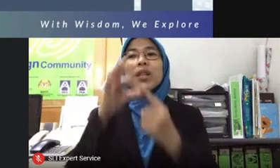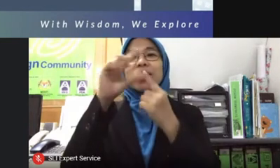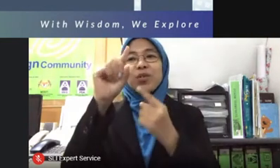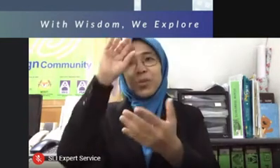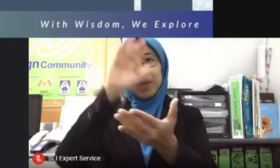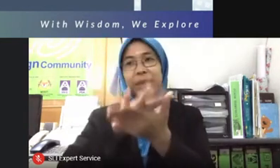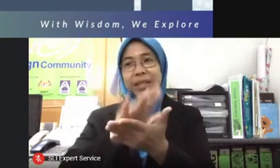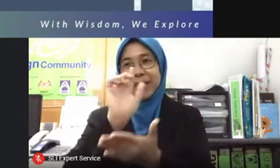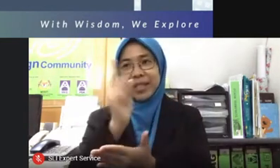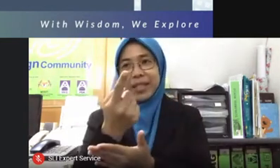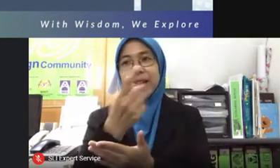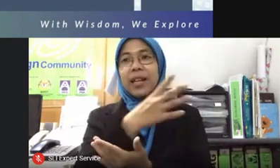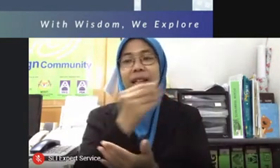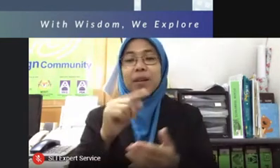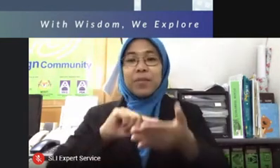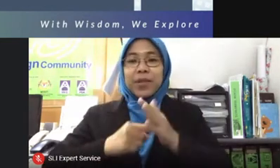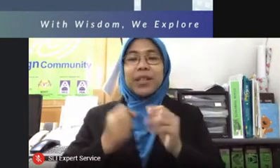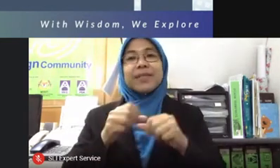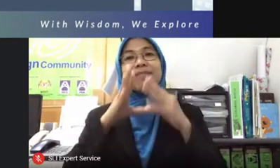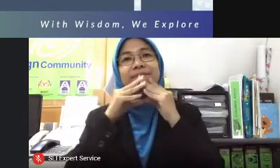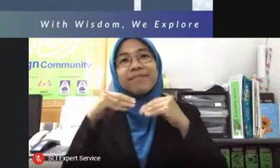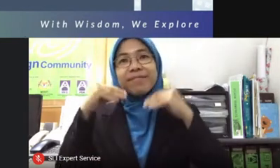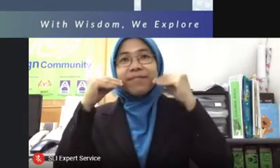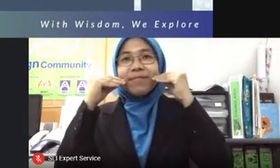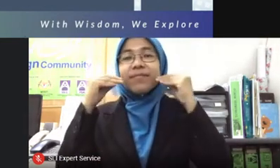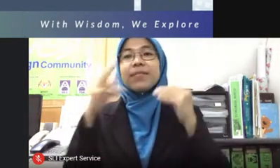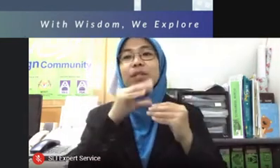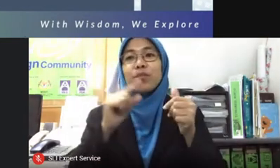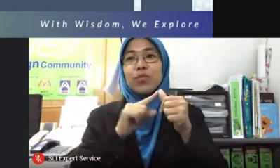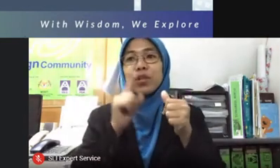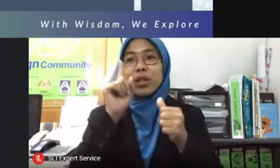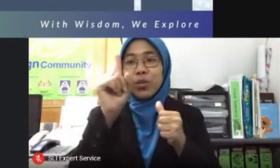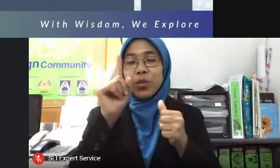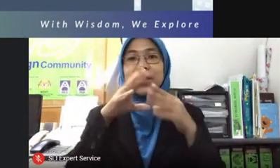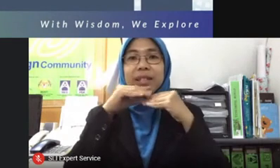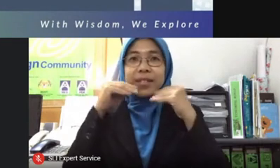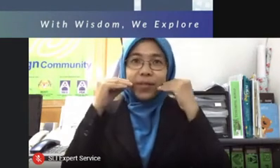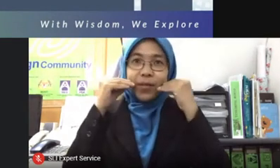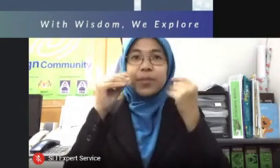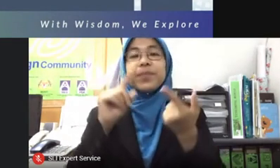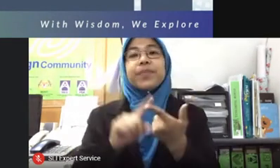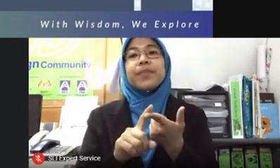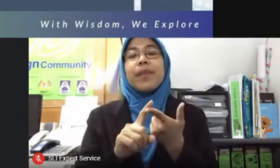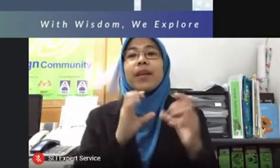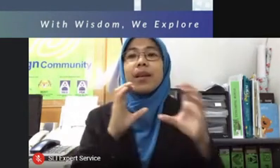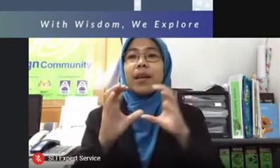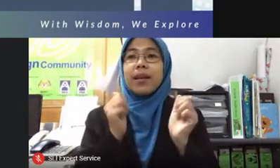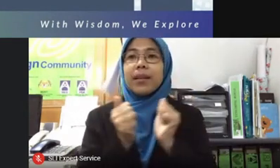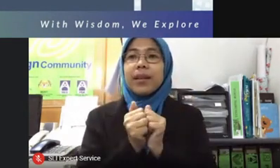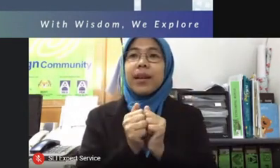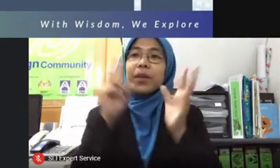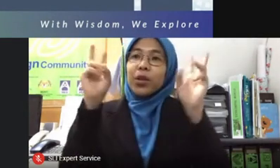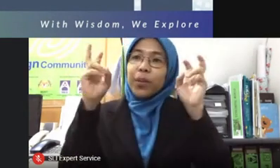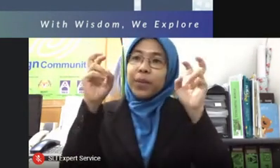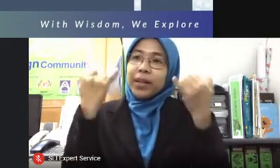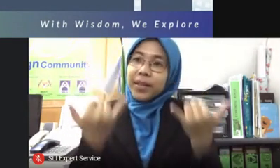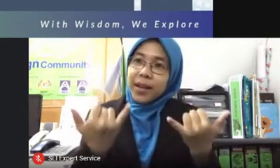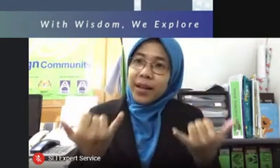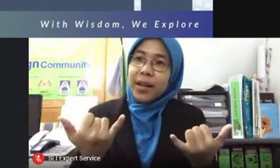Jadi start dengan senyum, okay. Start daripada nombor satu ni, start dengan senyum. Kemudian bercakap tentang isu semasa sekarang ni,